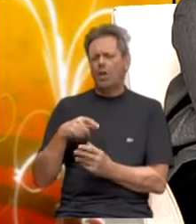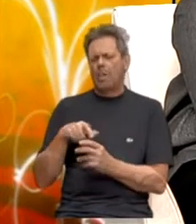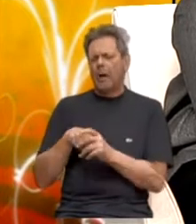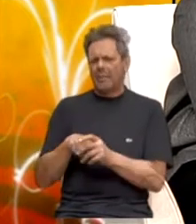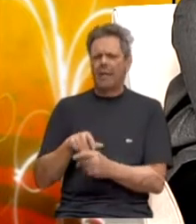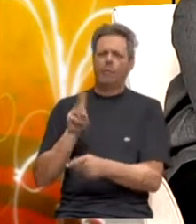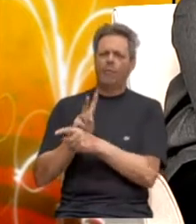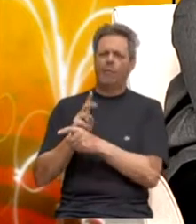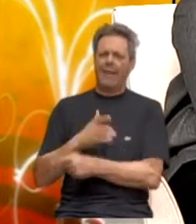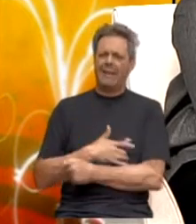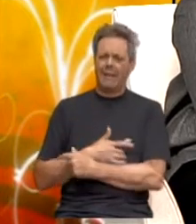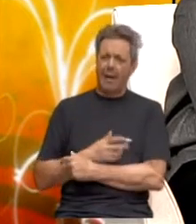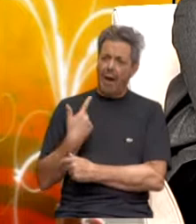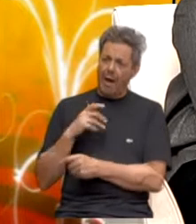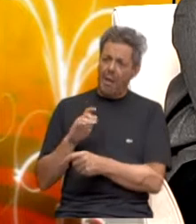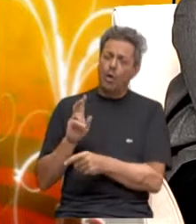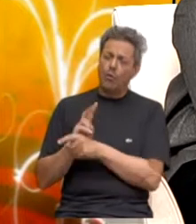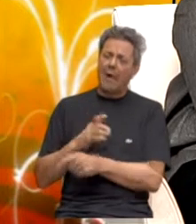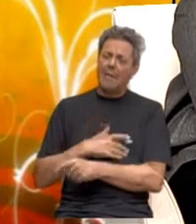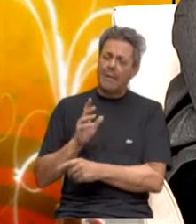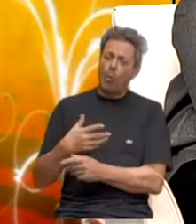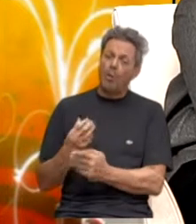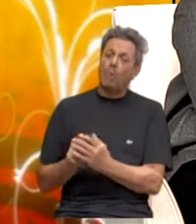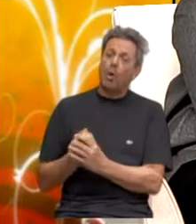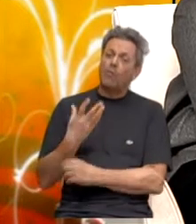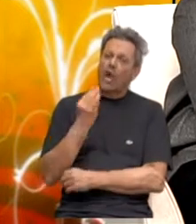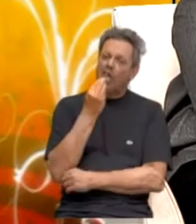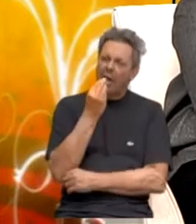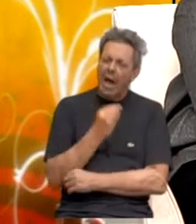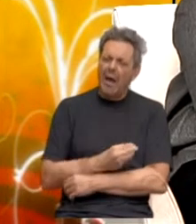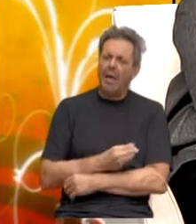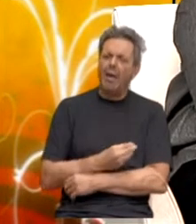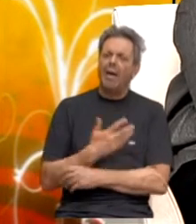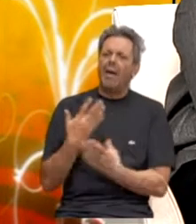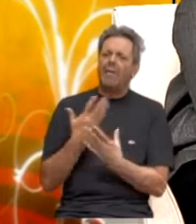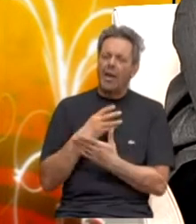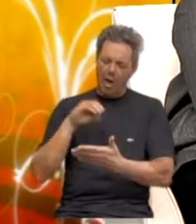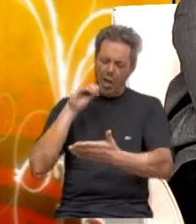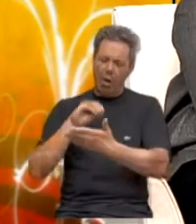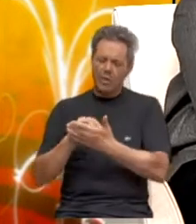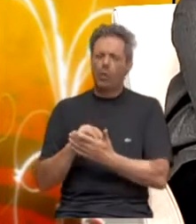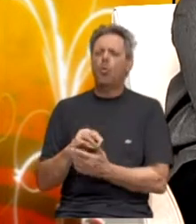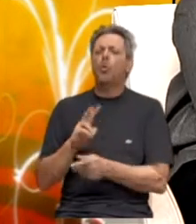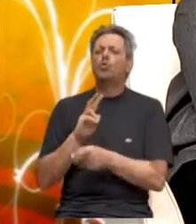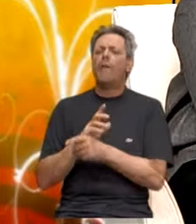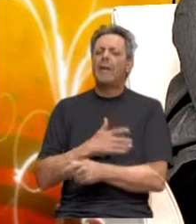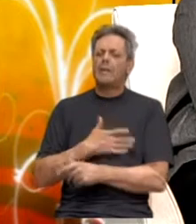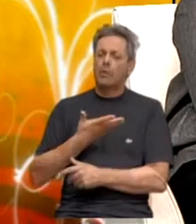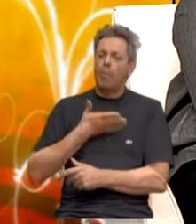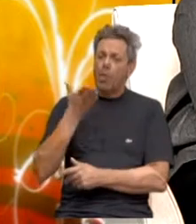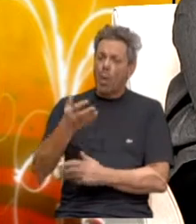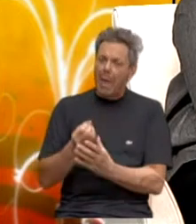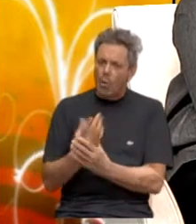Čuvari srca. Ali Čuvari srca mogu biti dakle, proizvođači hrane, gdje će oznaku Čuvara srca dobiti